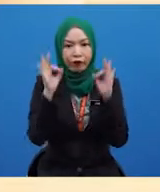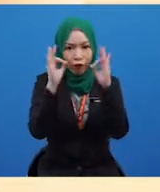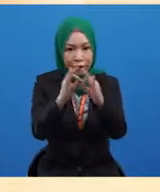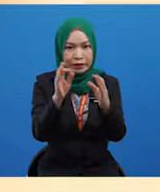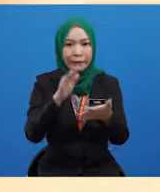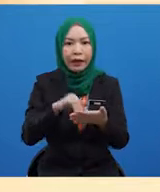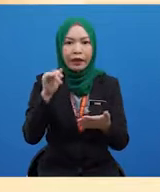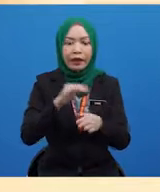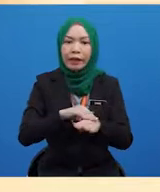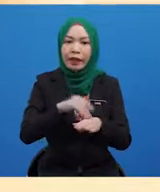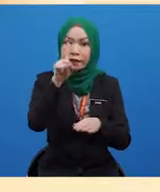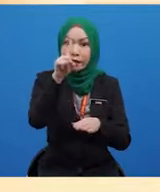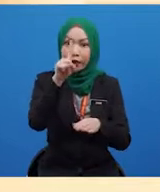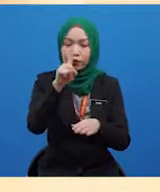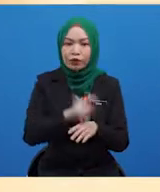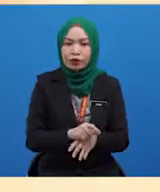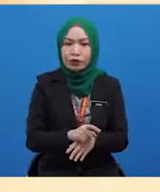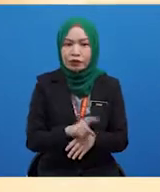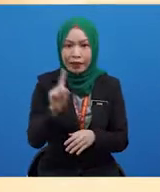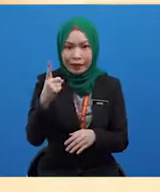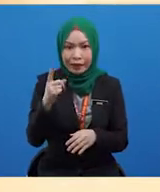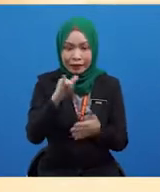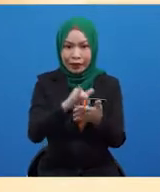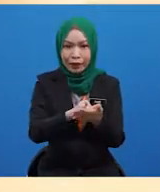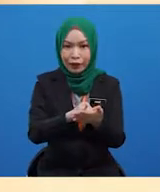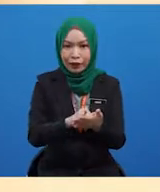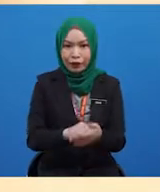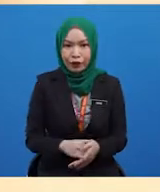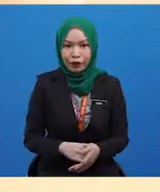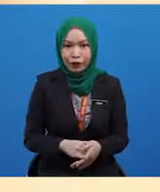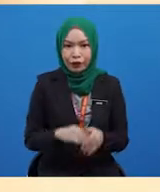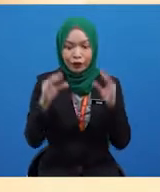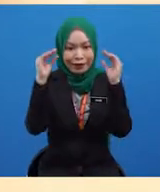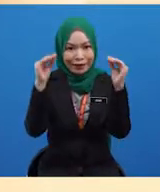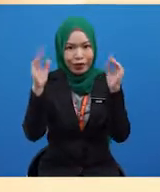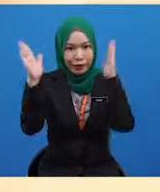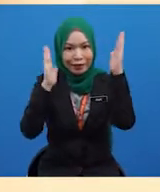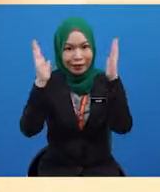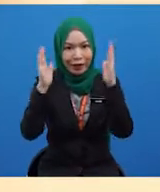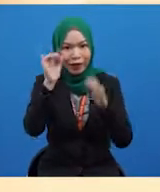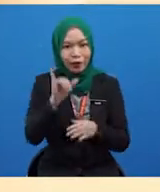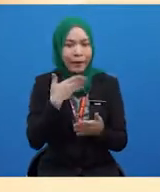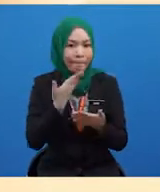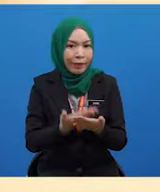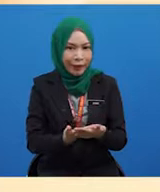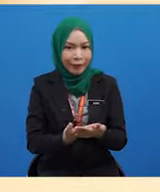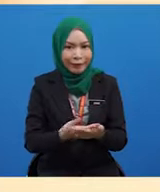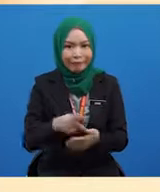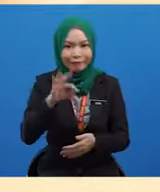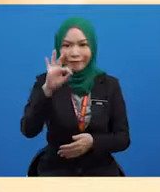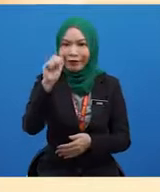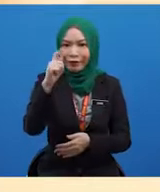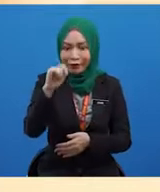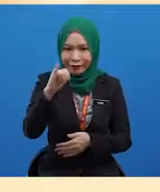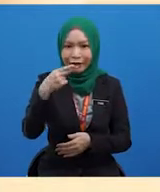sahaja, iaitu tentang Fatihah sebagai guru bahasa Melayu yang berwibawa. Untuk